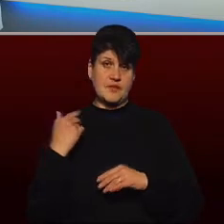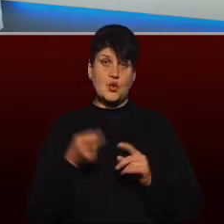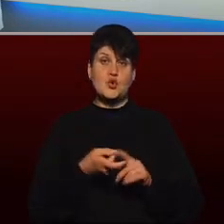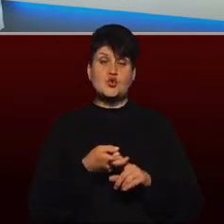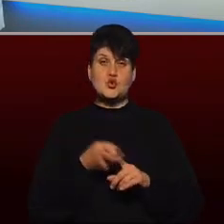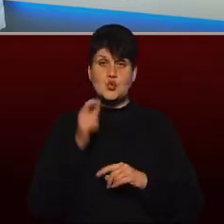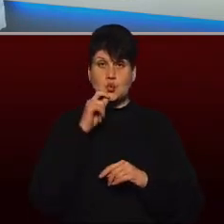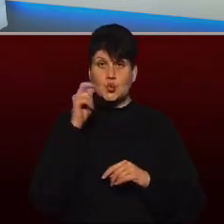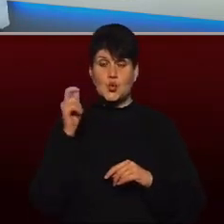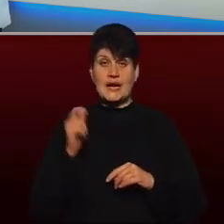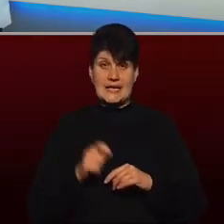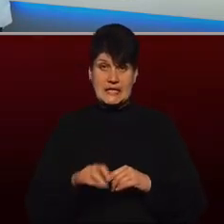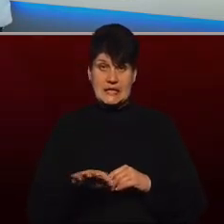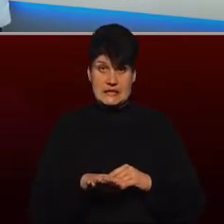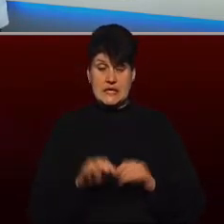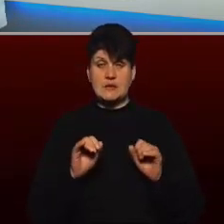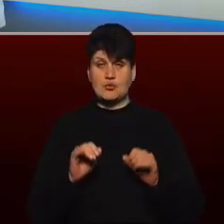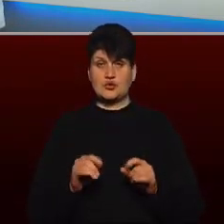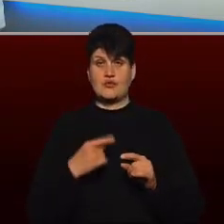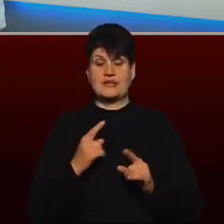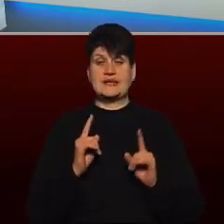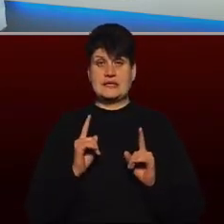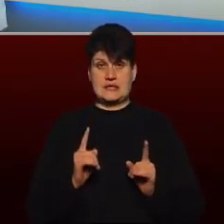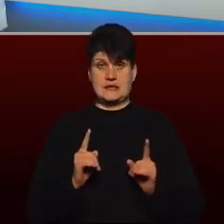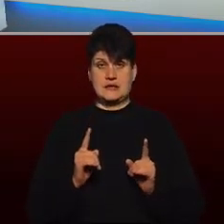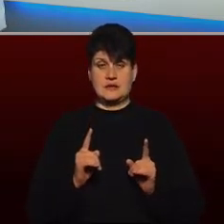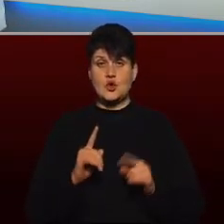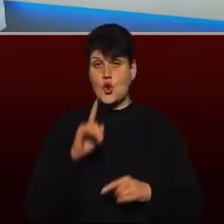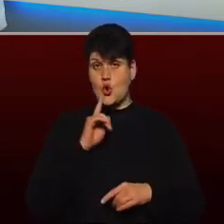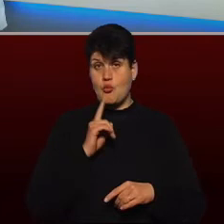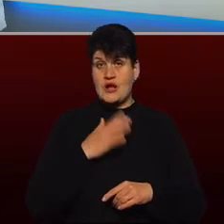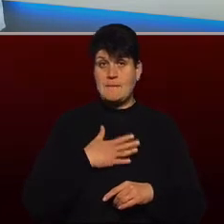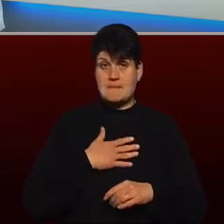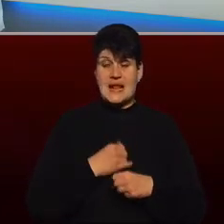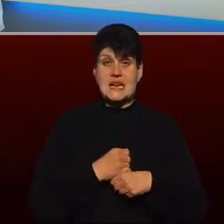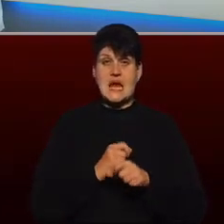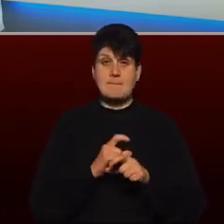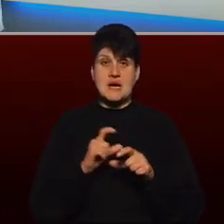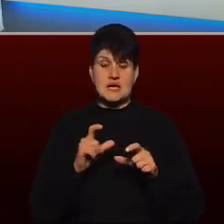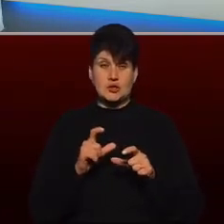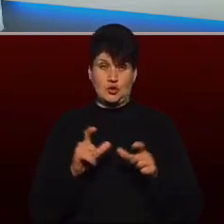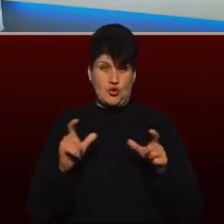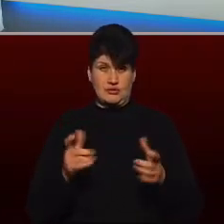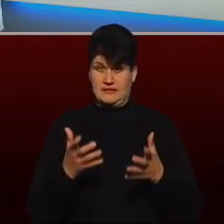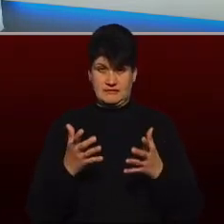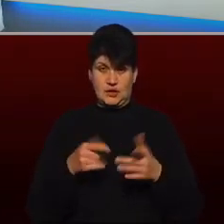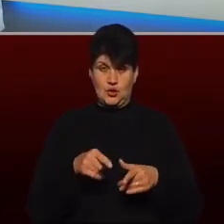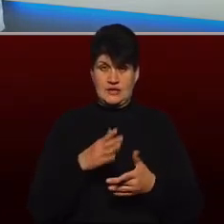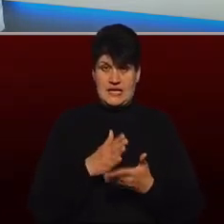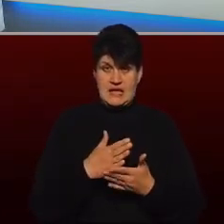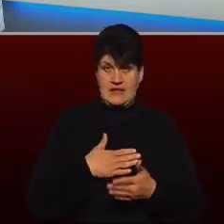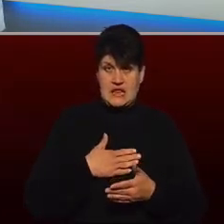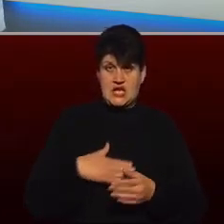України, можна говорити тільки наступне. Допоки ми лабораторно не встановили його наявність на нашій